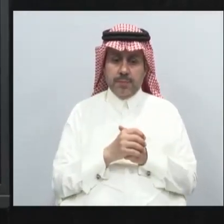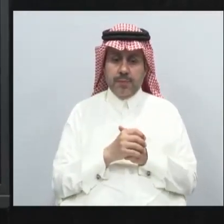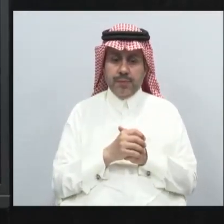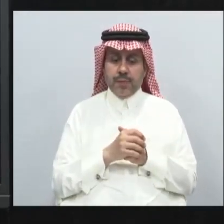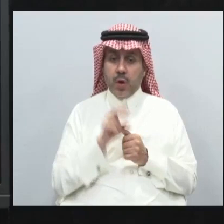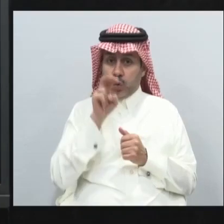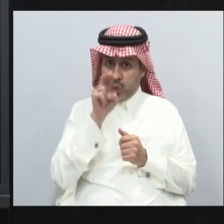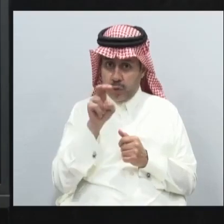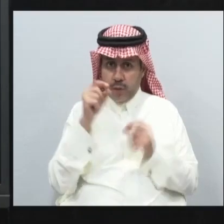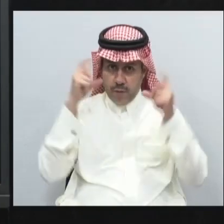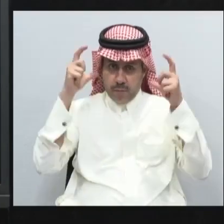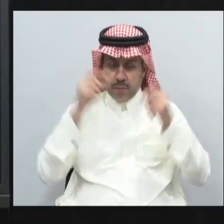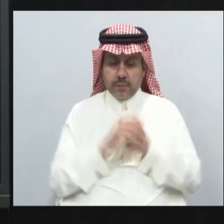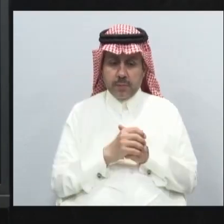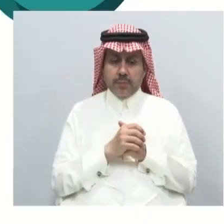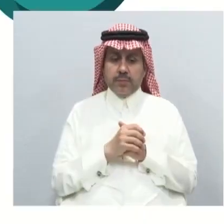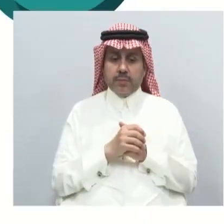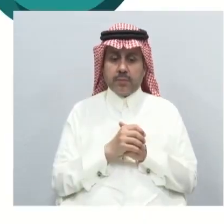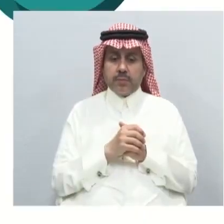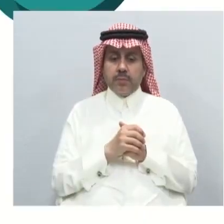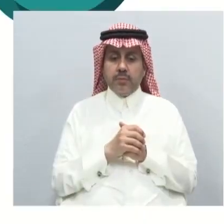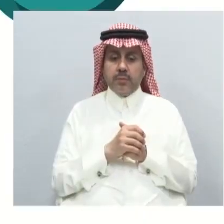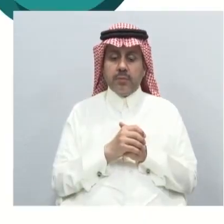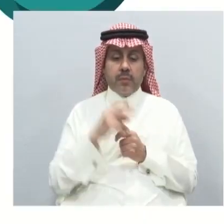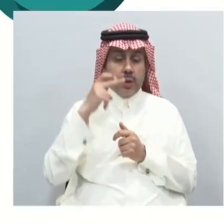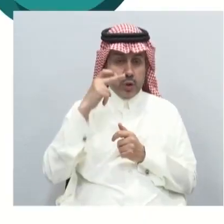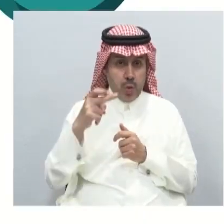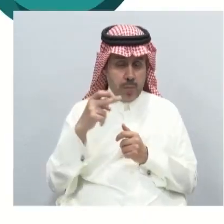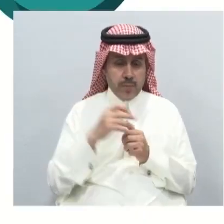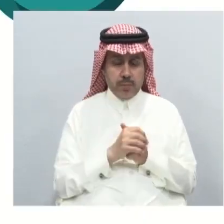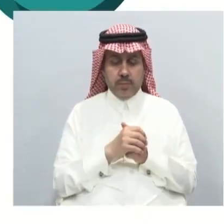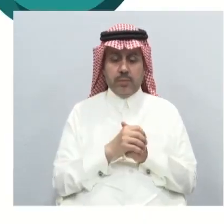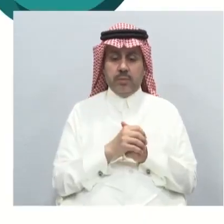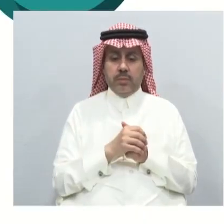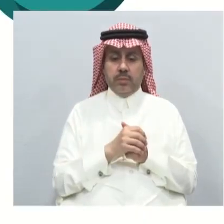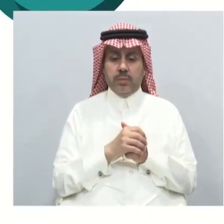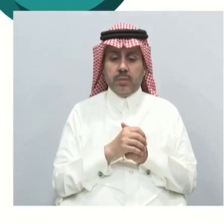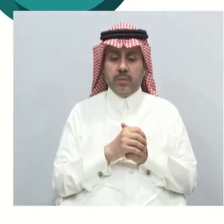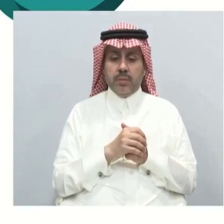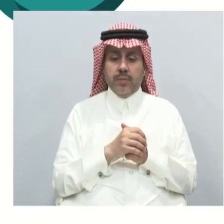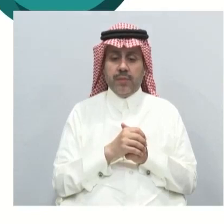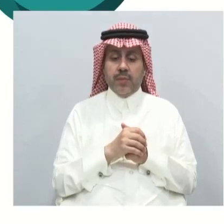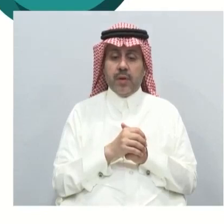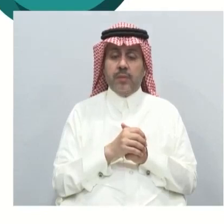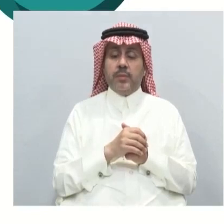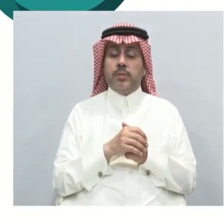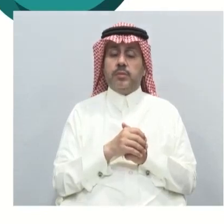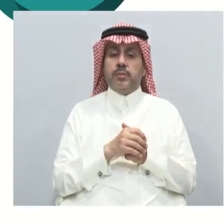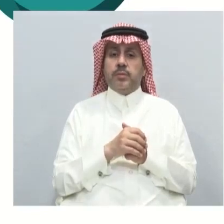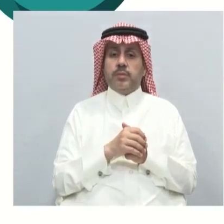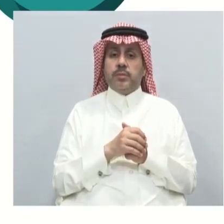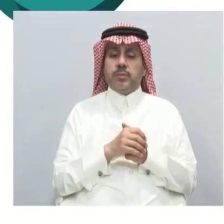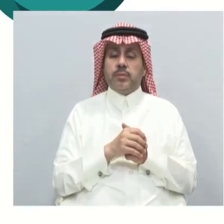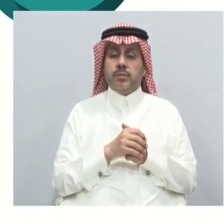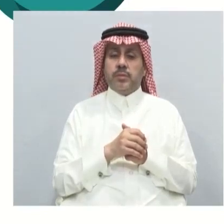وانظروا في هذا الكلام للامام ابن القيم رحمه الله يجيب لنا عن هذا النشاط العظيم قال رحمه الله